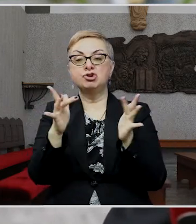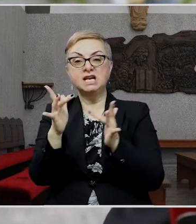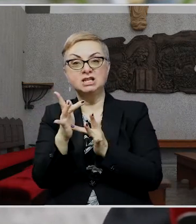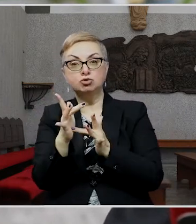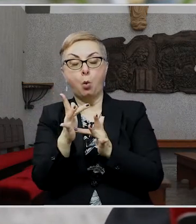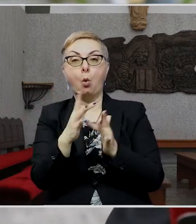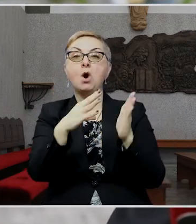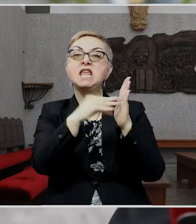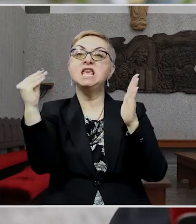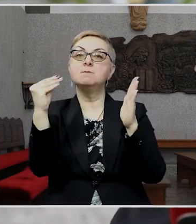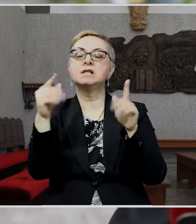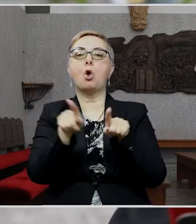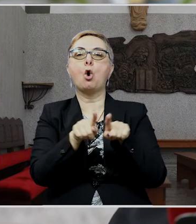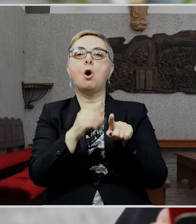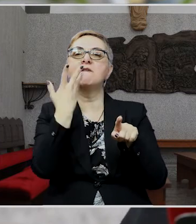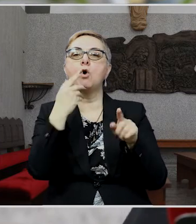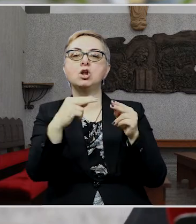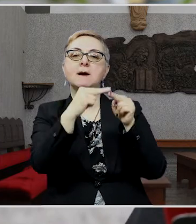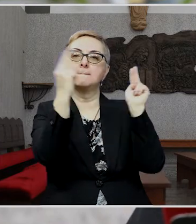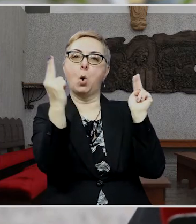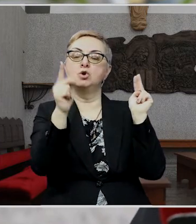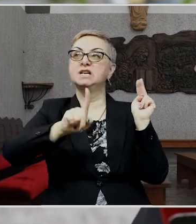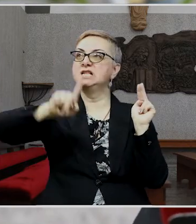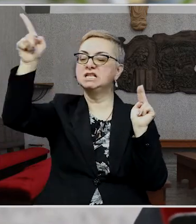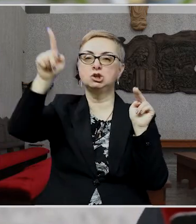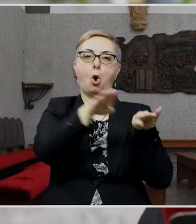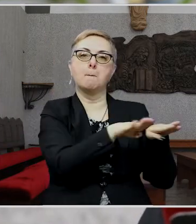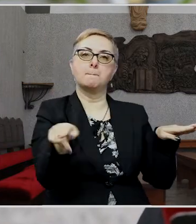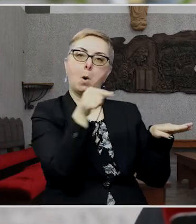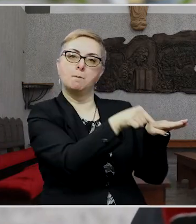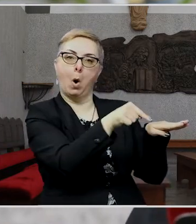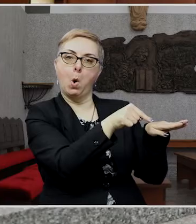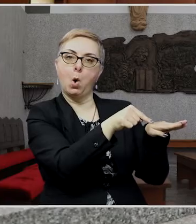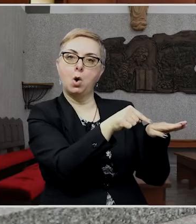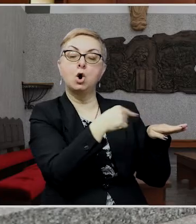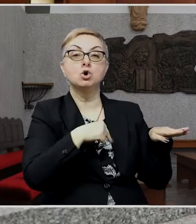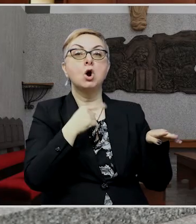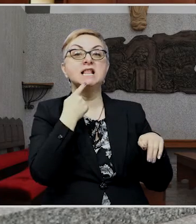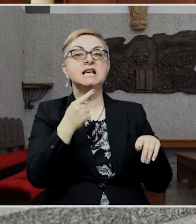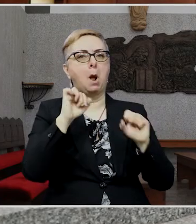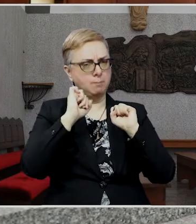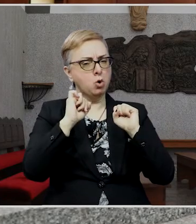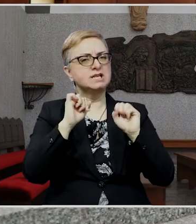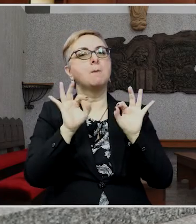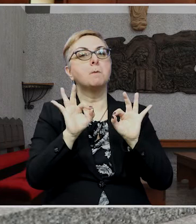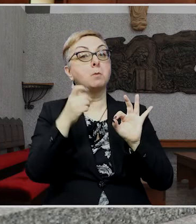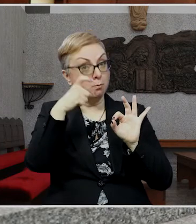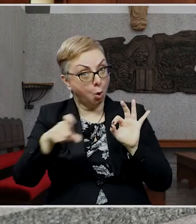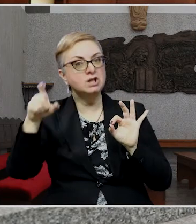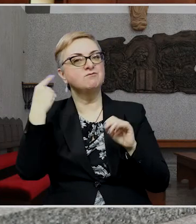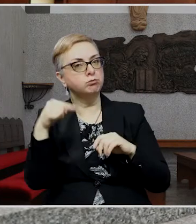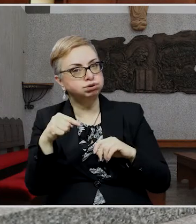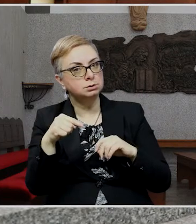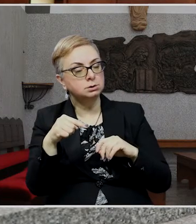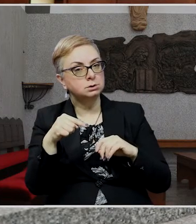vogliono essere ponti tra dio e il popolo potremmo dire che proprio per questo